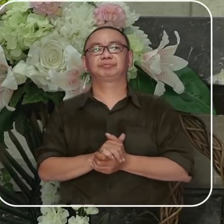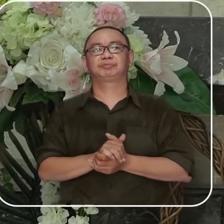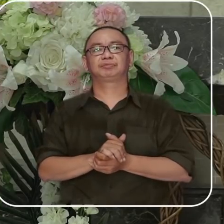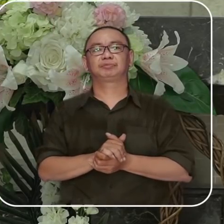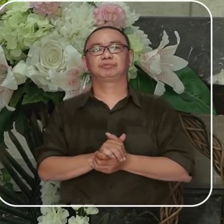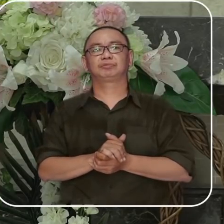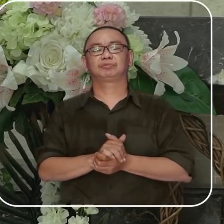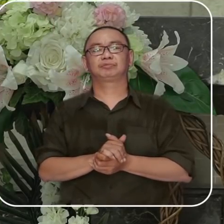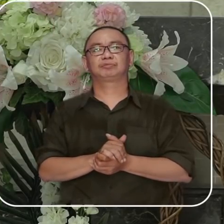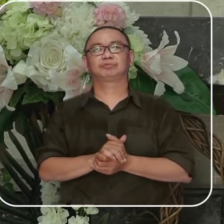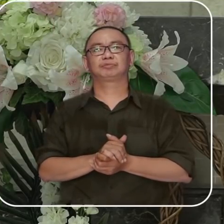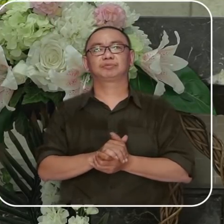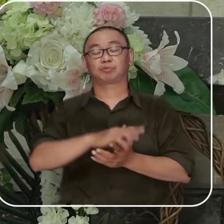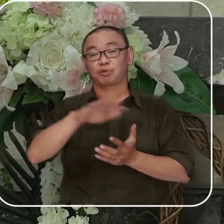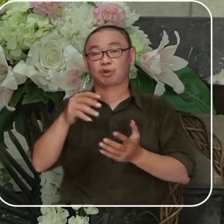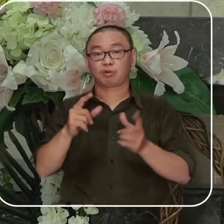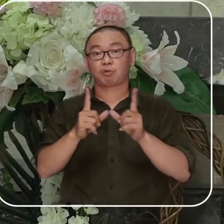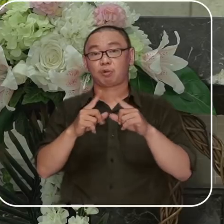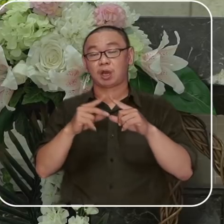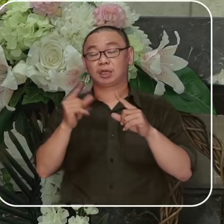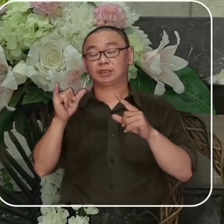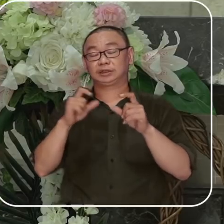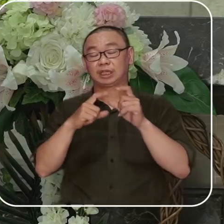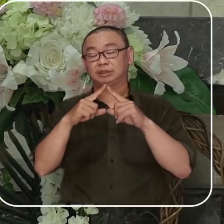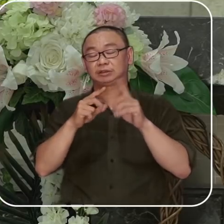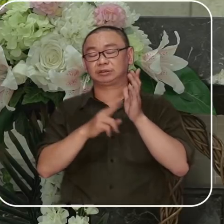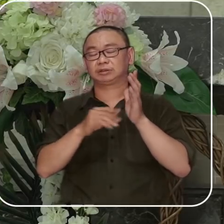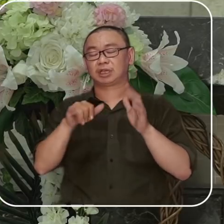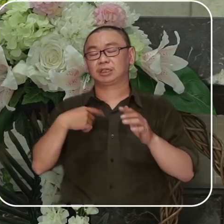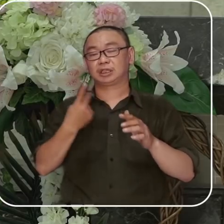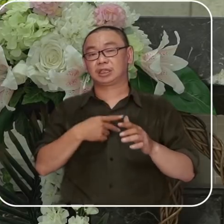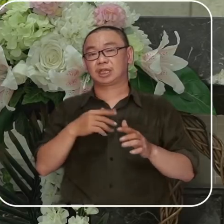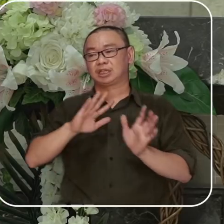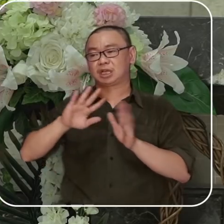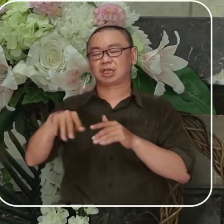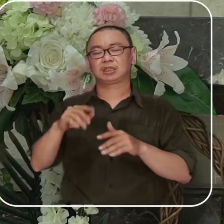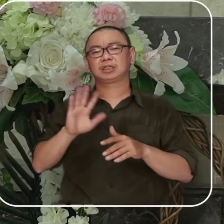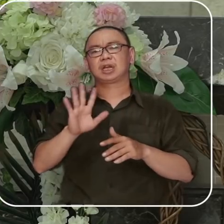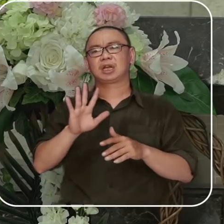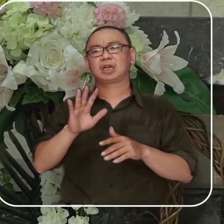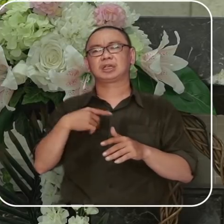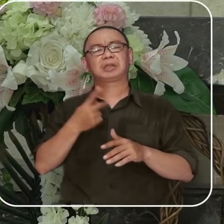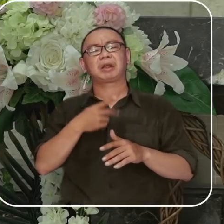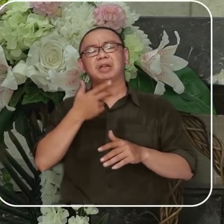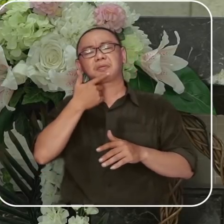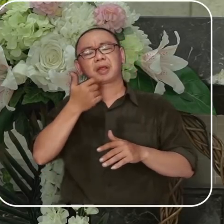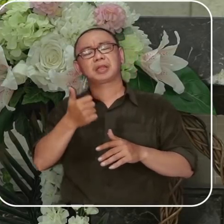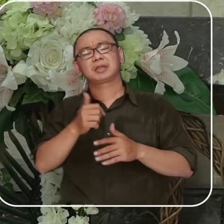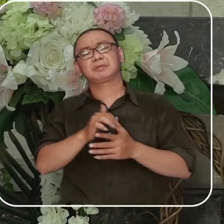Saudara, warisan yang kita tinggalkan tidak akan kita nikmati.